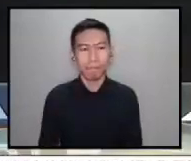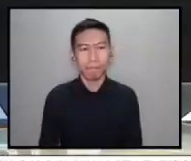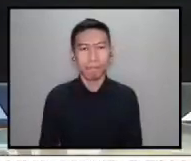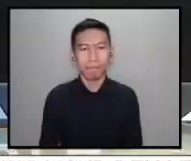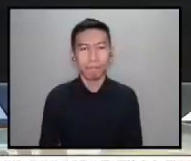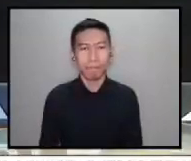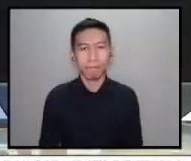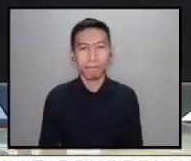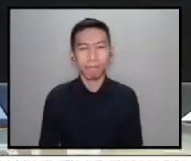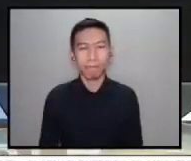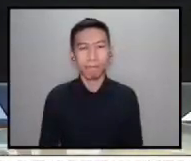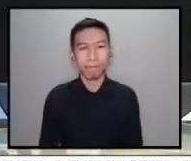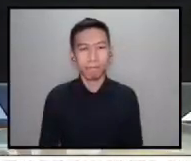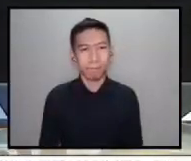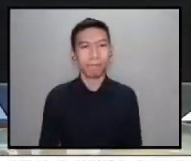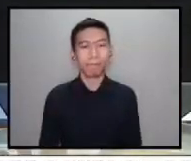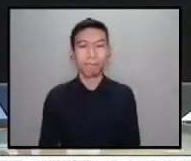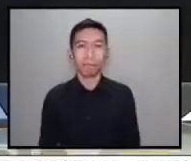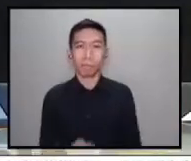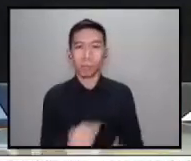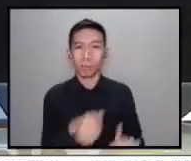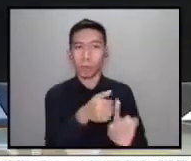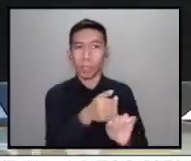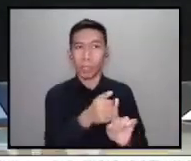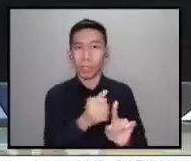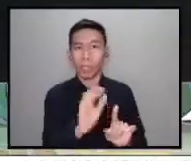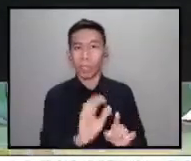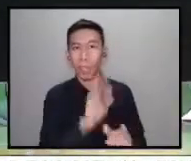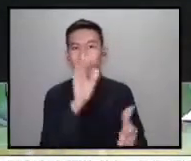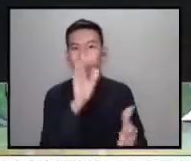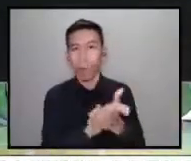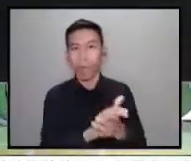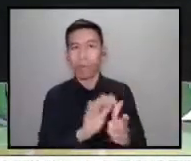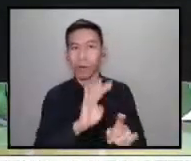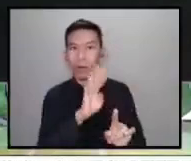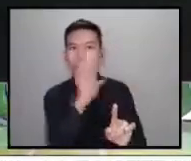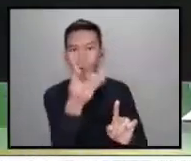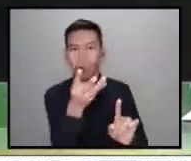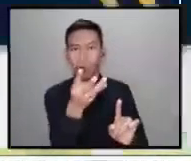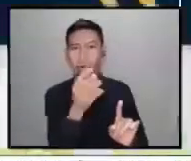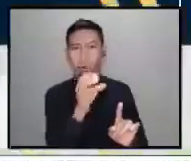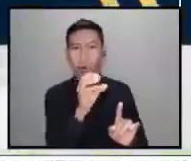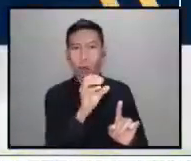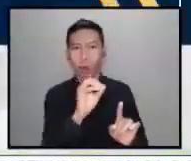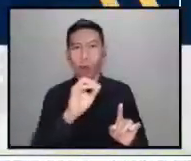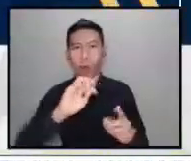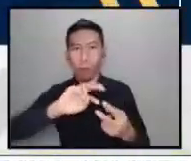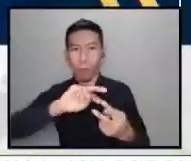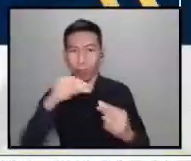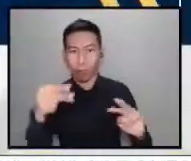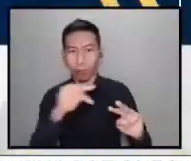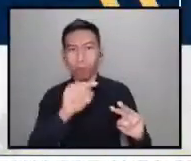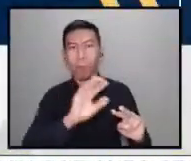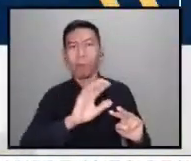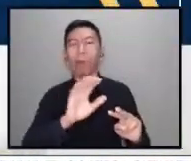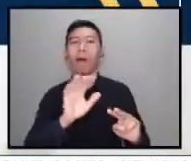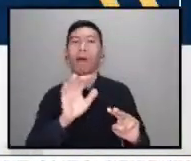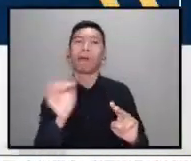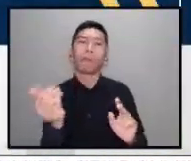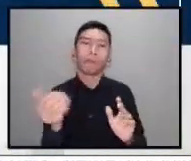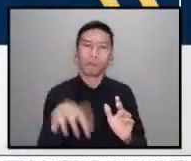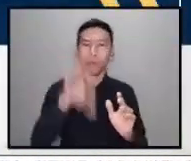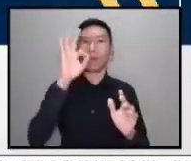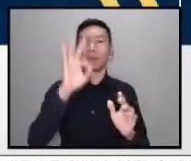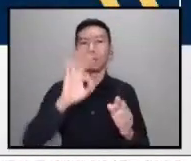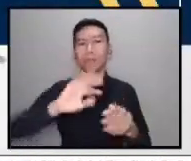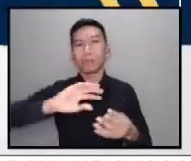Positibo sa COVID-19 ang asawa ng ika-apat na Omicron case sa bansa. Ayon po kay Health Undersecretary Maria Rosario Vergere, magkasabay